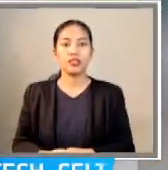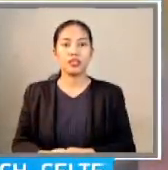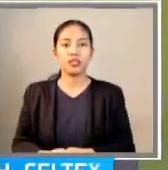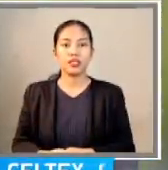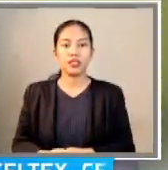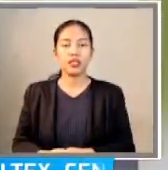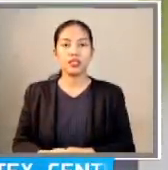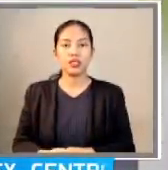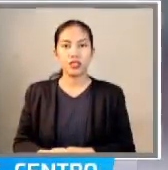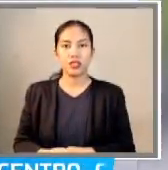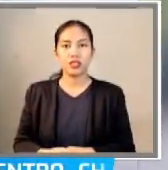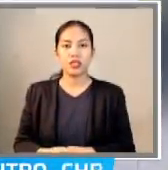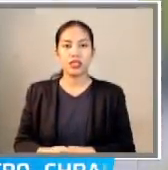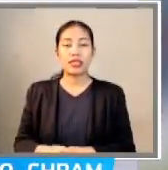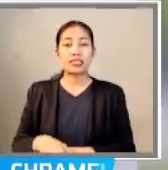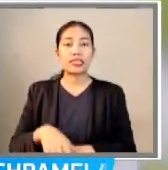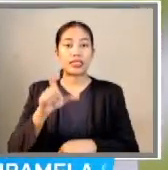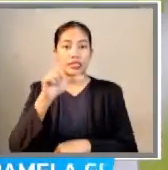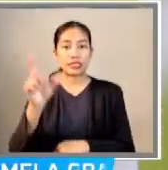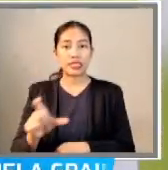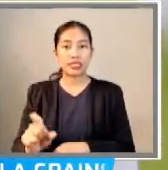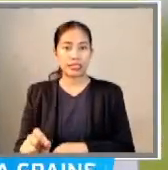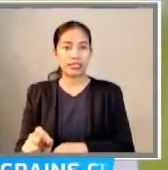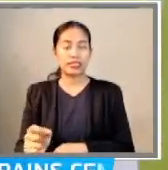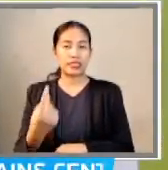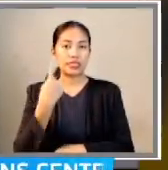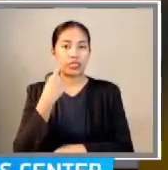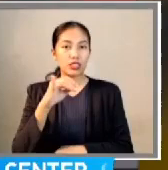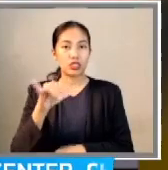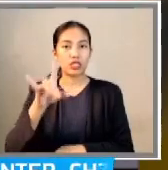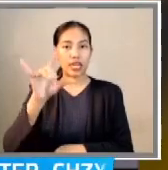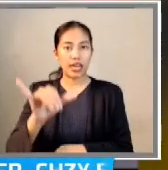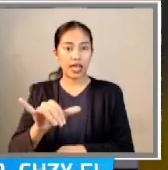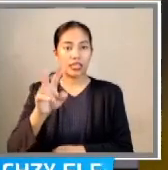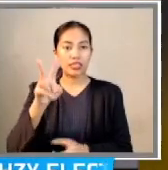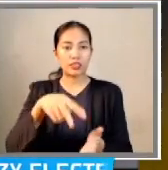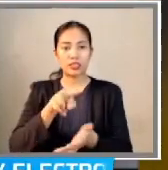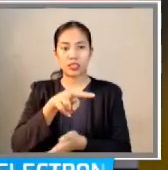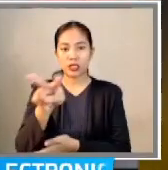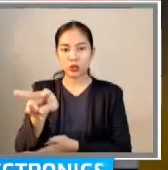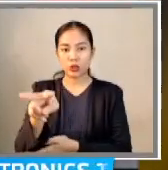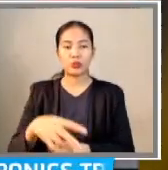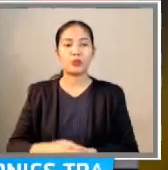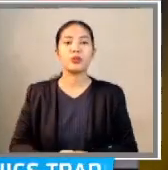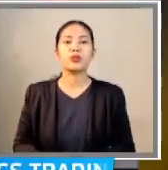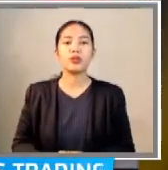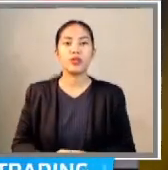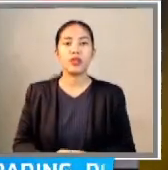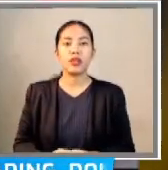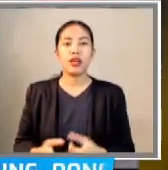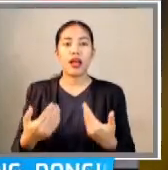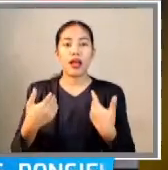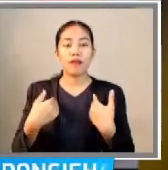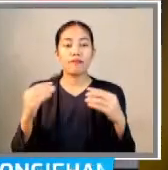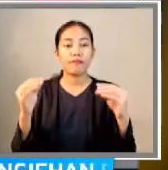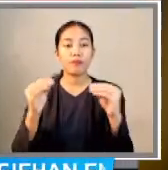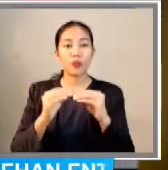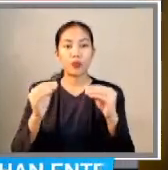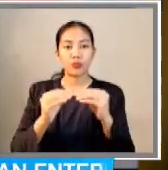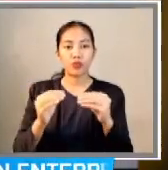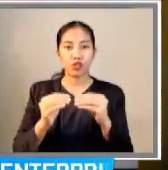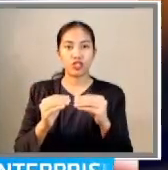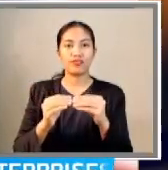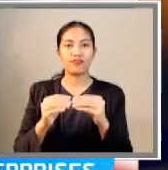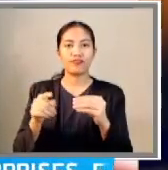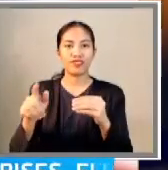Lombardia sa Italy noong July 2022. 70 iba pang riders mula sa iba't ibang bansa ang nakalaban niya.